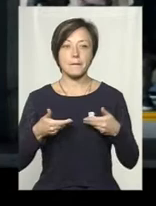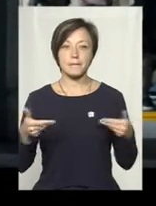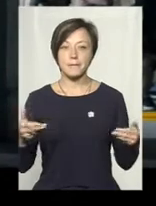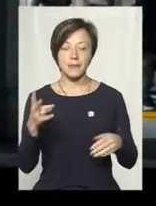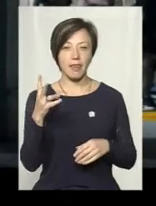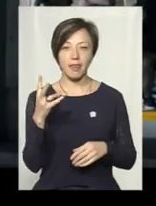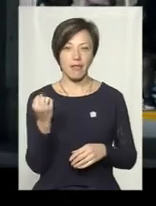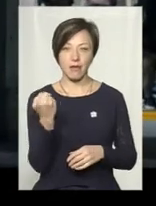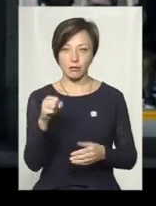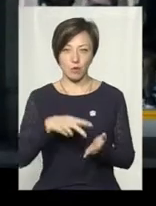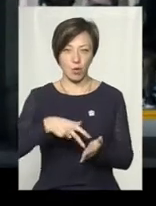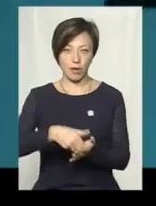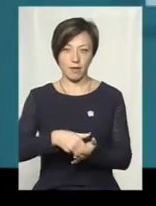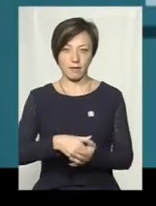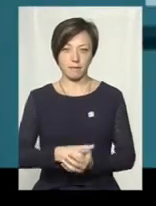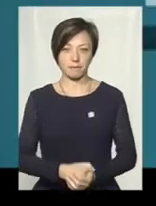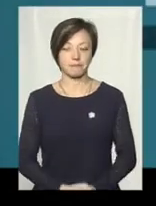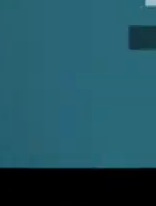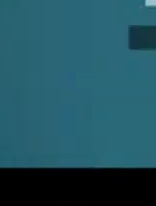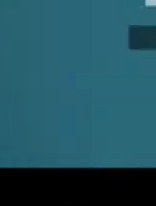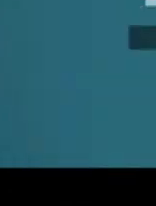не скорені.